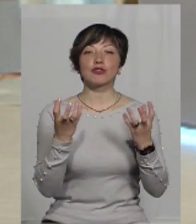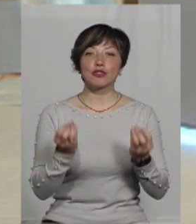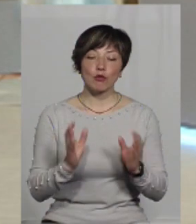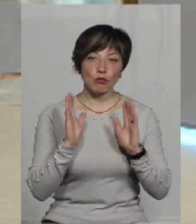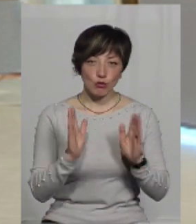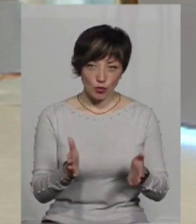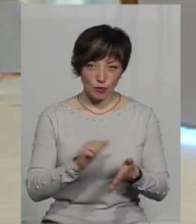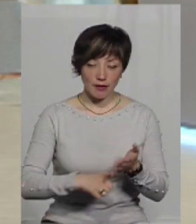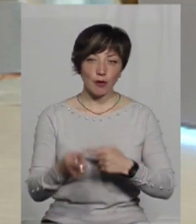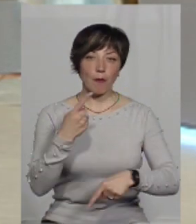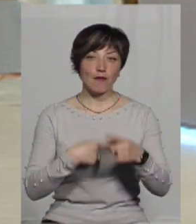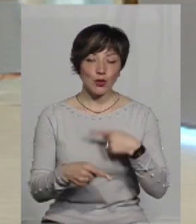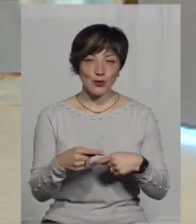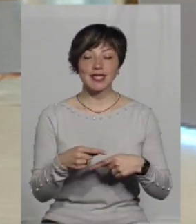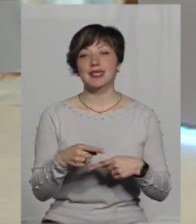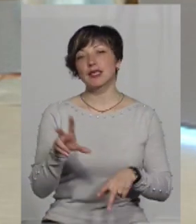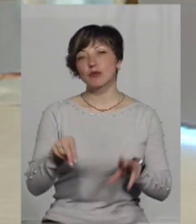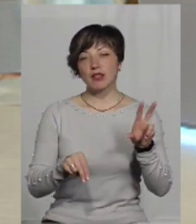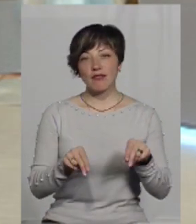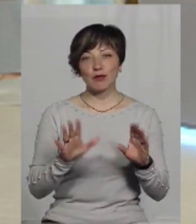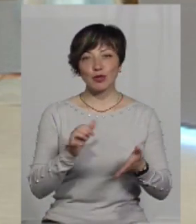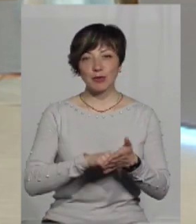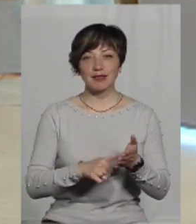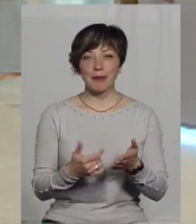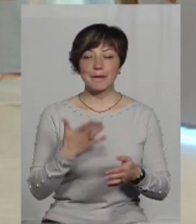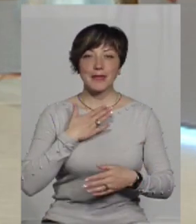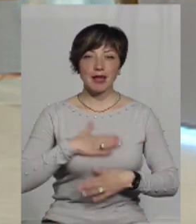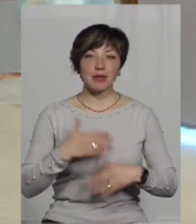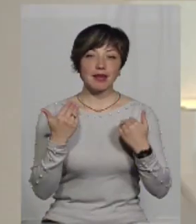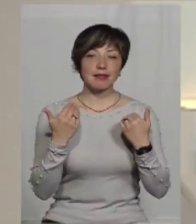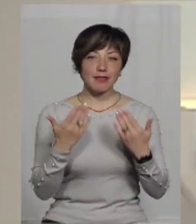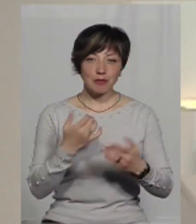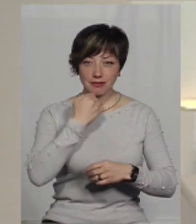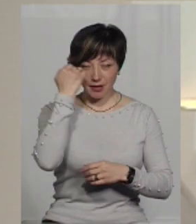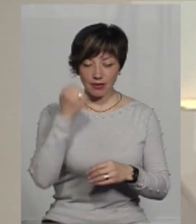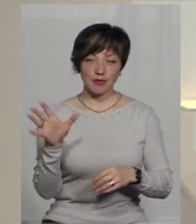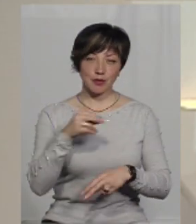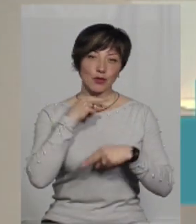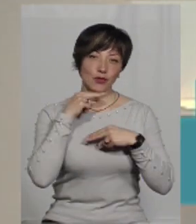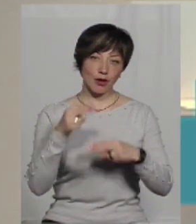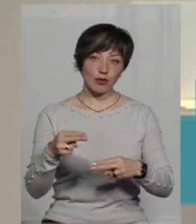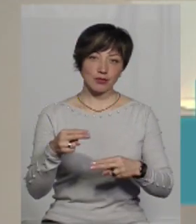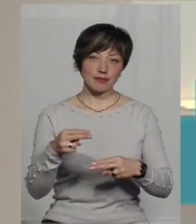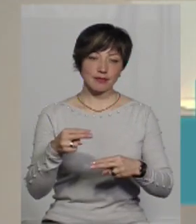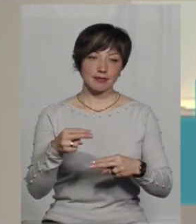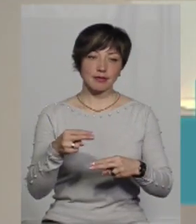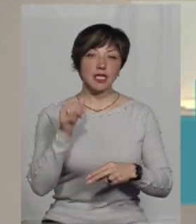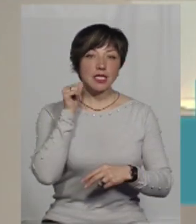ще будуть приводи ще повернутися. Сподіваємося, це будуть приводи приємні. Дякую вам. Дякую всім за увагу.